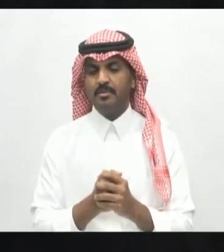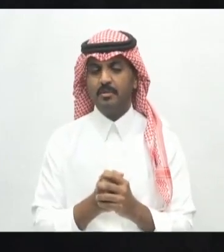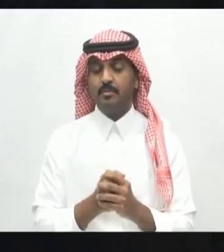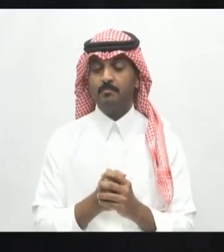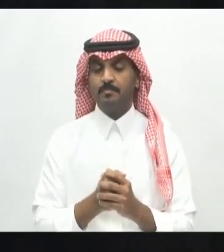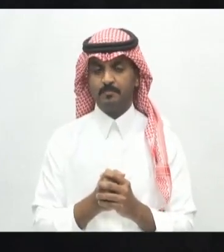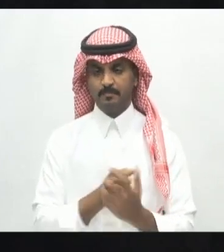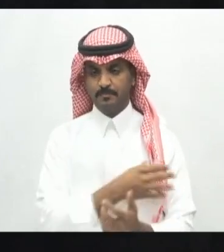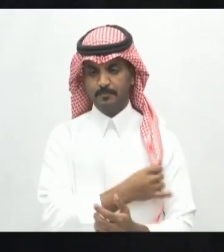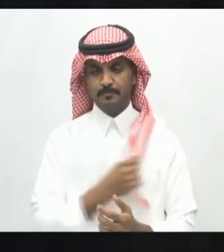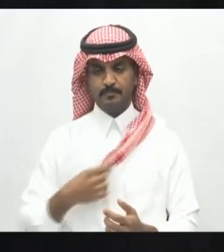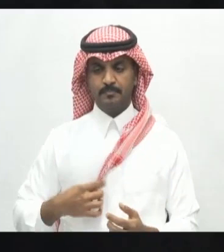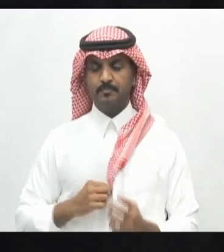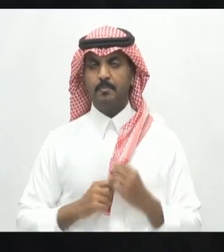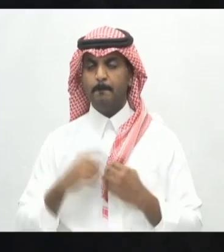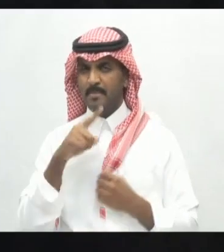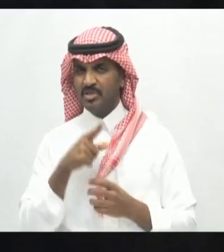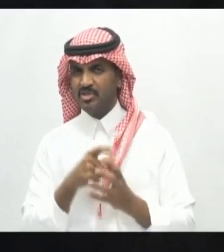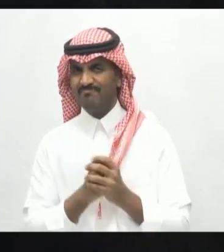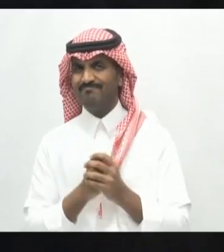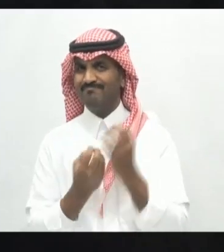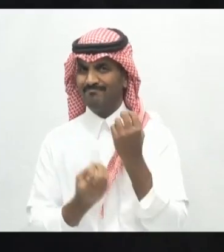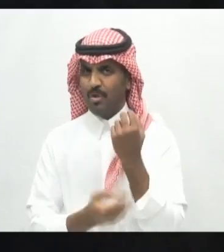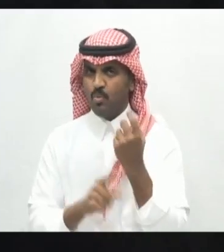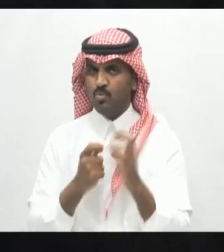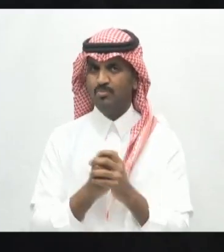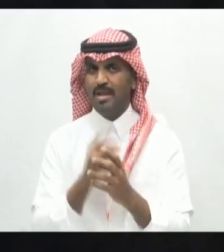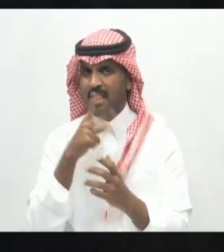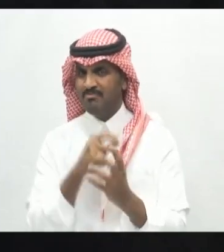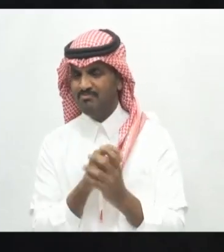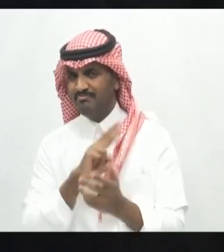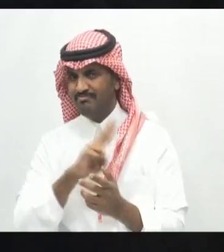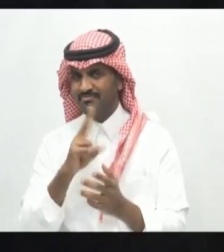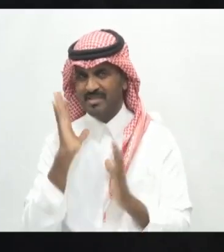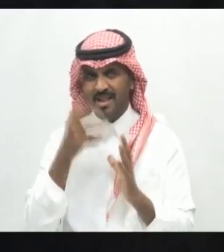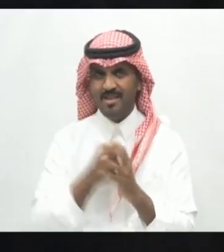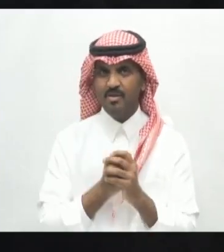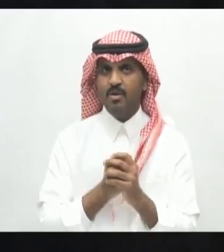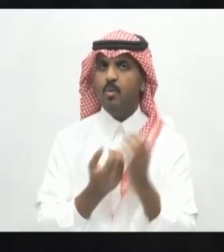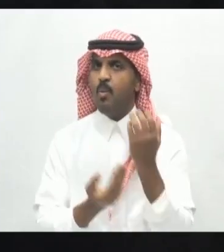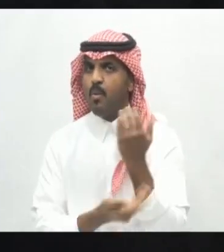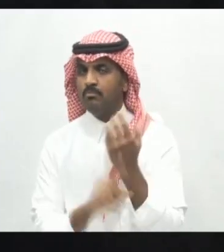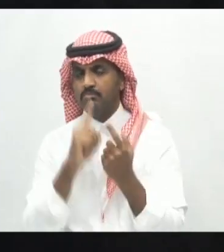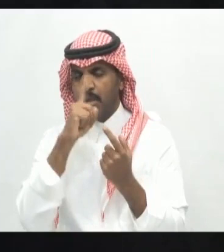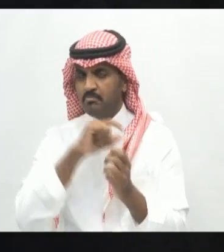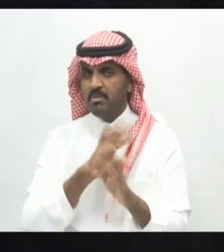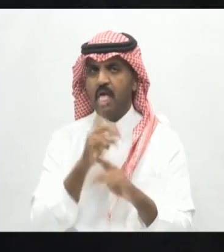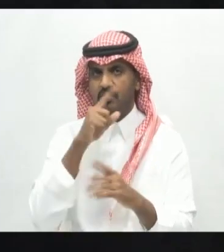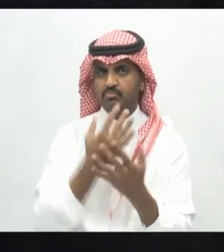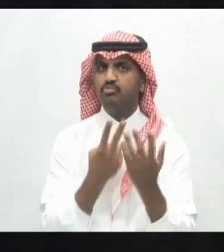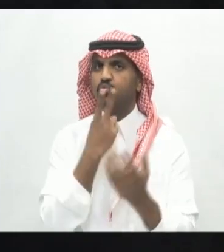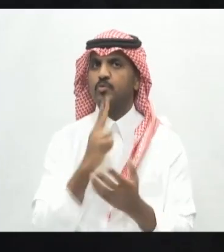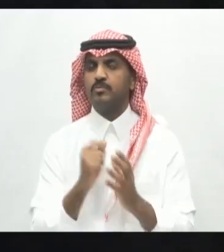انه على ان من احدث وصلى محدثا لم تصح صلاته لماذا لان من